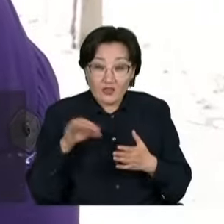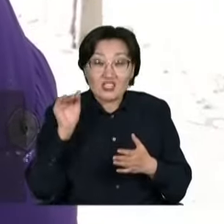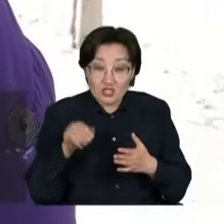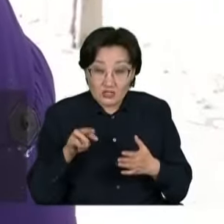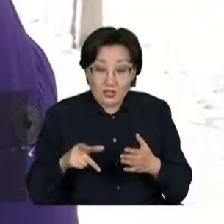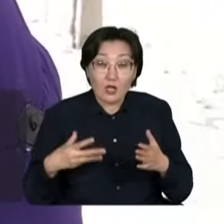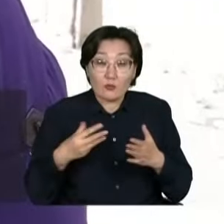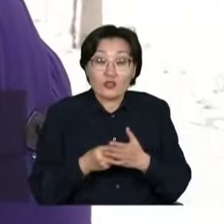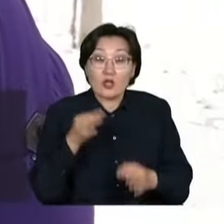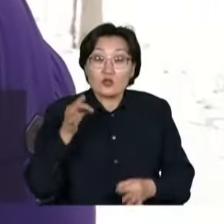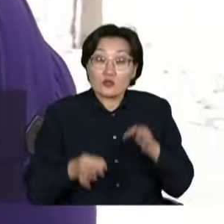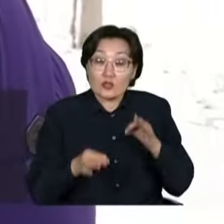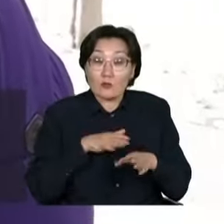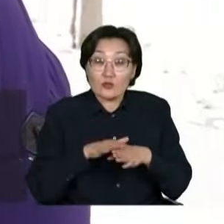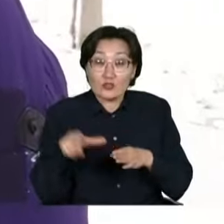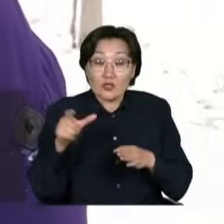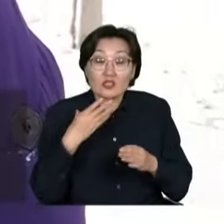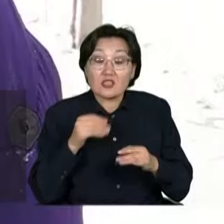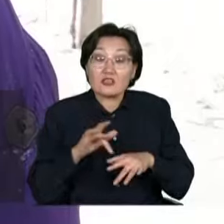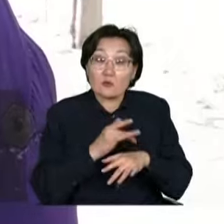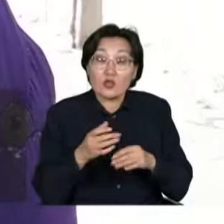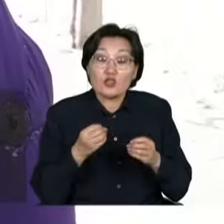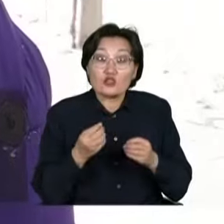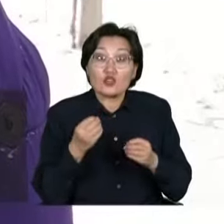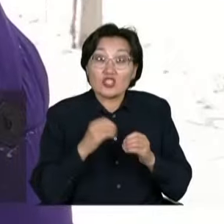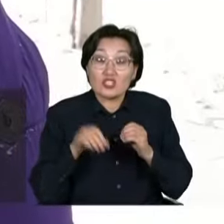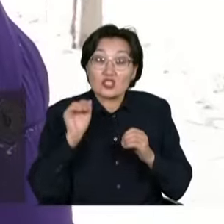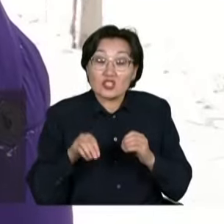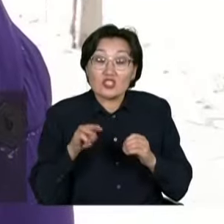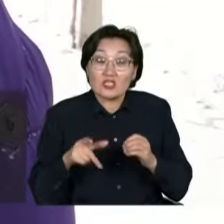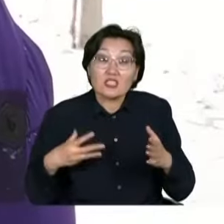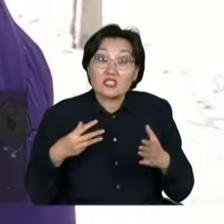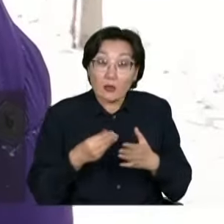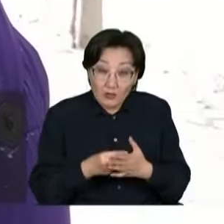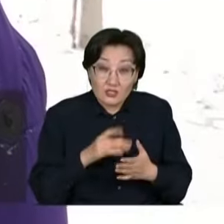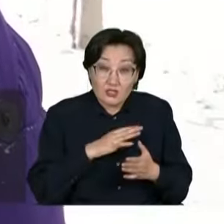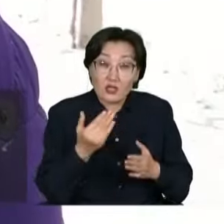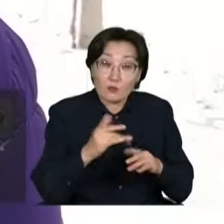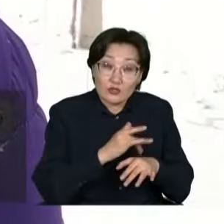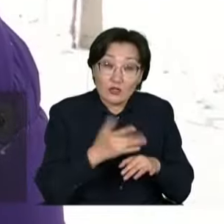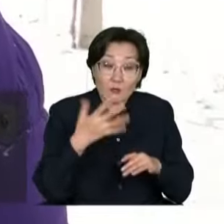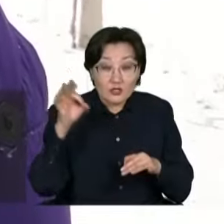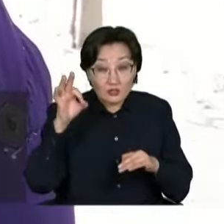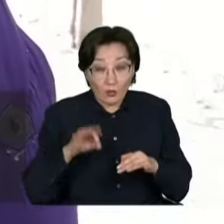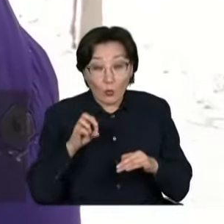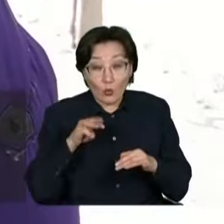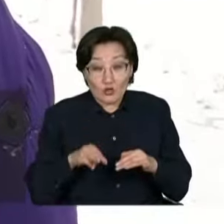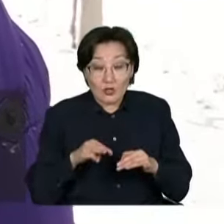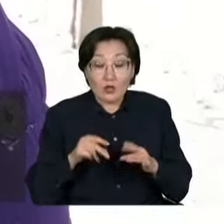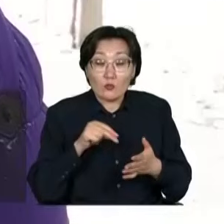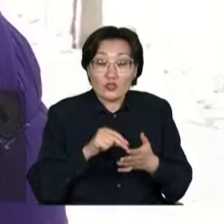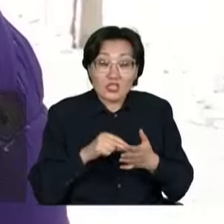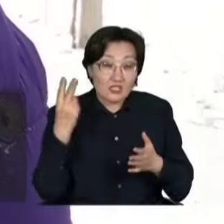а судебные исполнители взяли за свои услуги еще 10 тысяч тенге. То есть 50% от